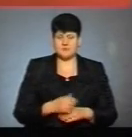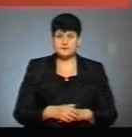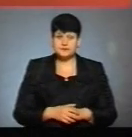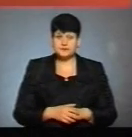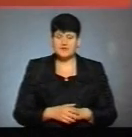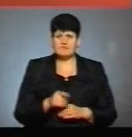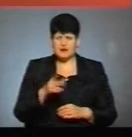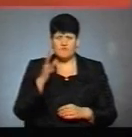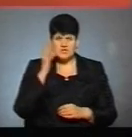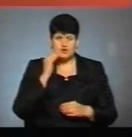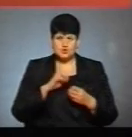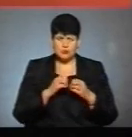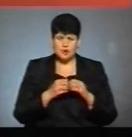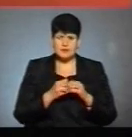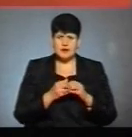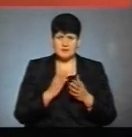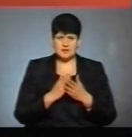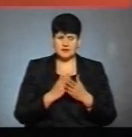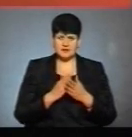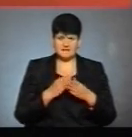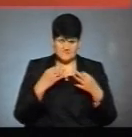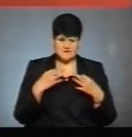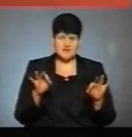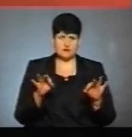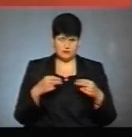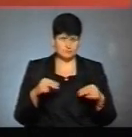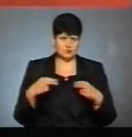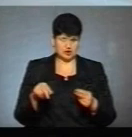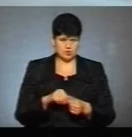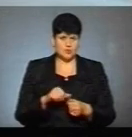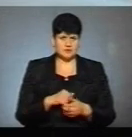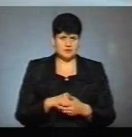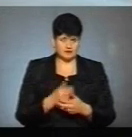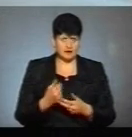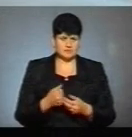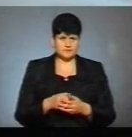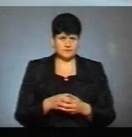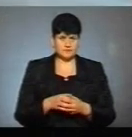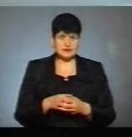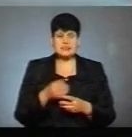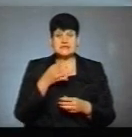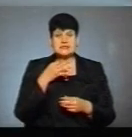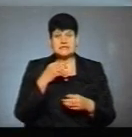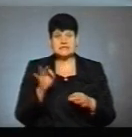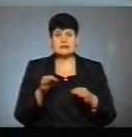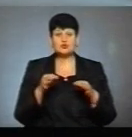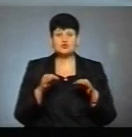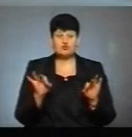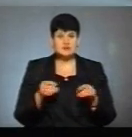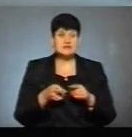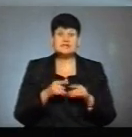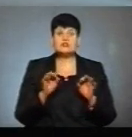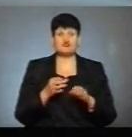вважаєте, що проблема є доступності саме наркотиків? Це проблема, на вашу думку? Сказати доступність – це не сказати